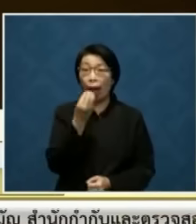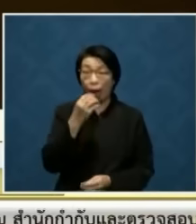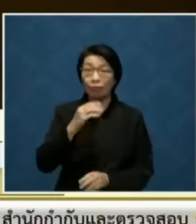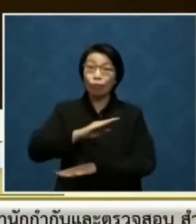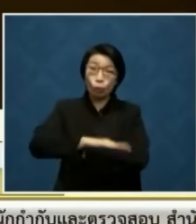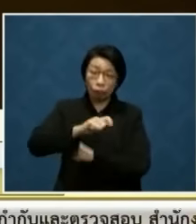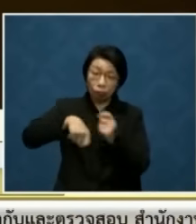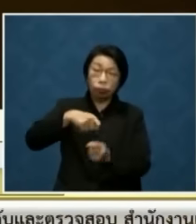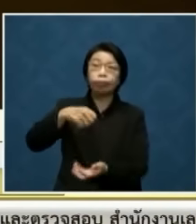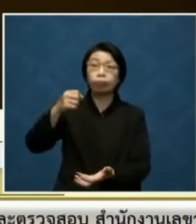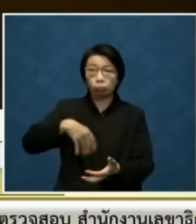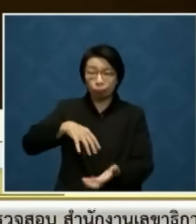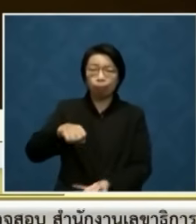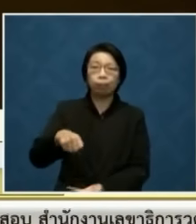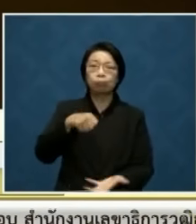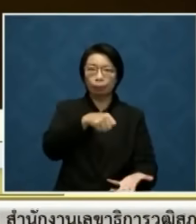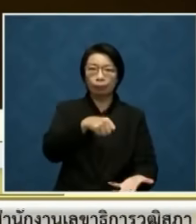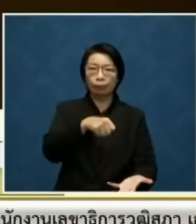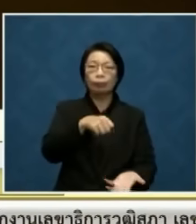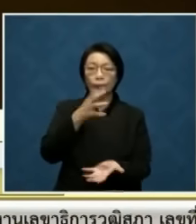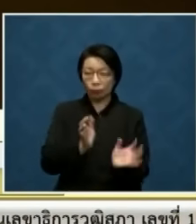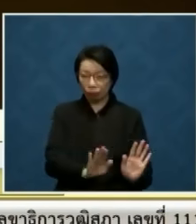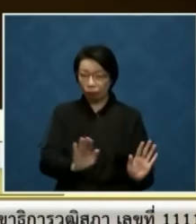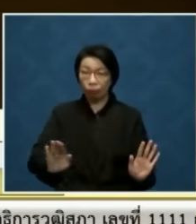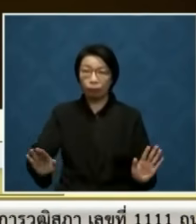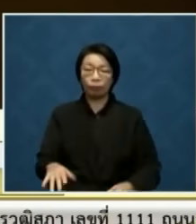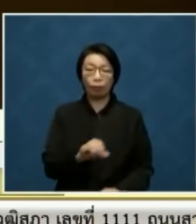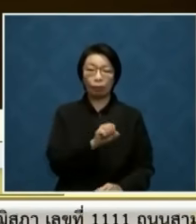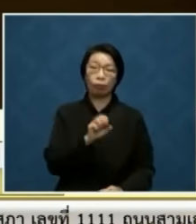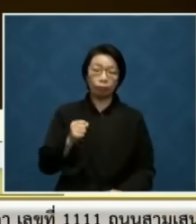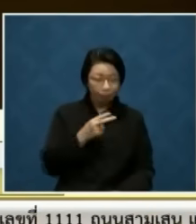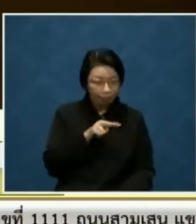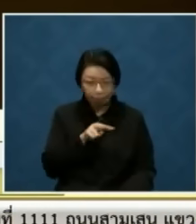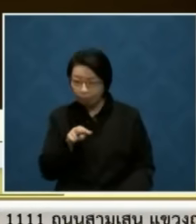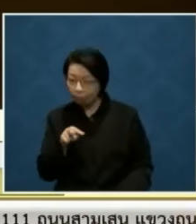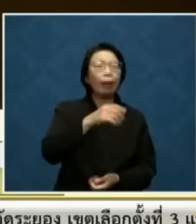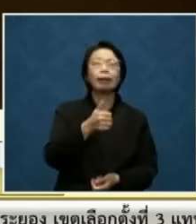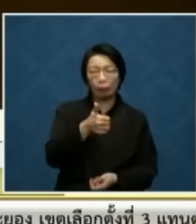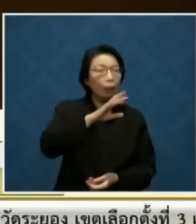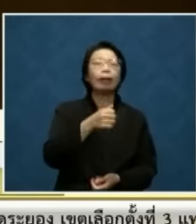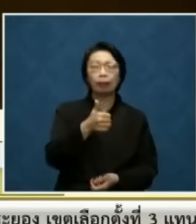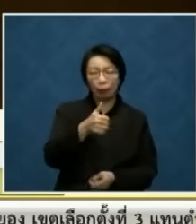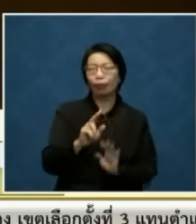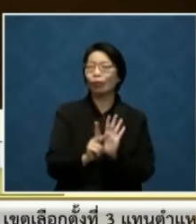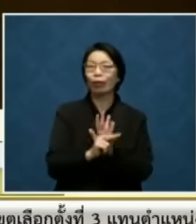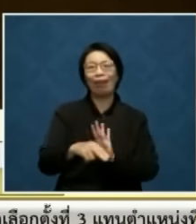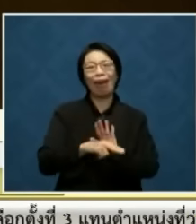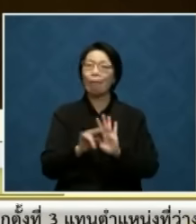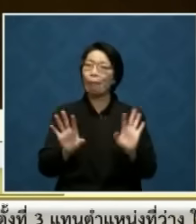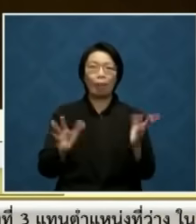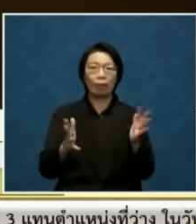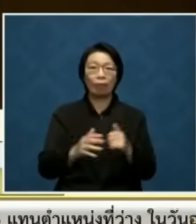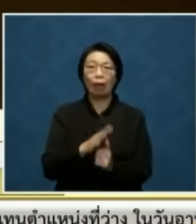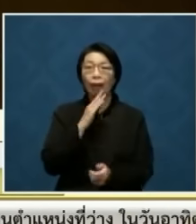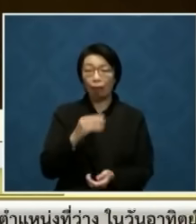นะครับก็ให้ใส่ถุงแล้วก็ให้สมาชิกหรือเจ้าหน้าที่เอากลับบ้านแล้ว